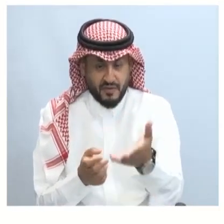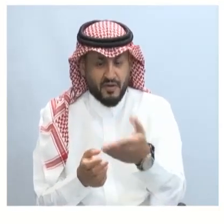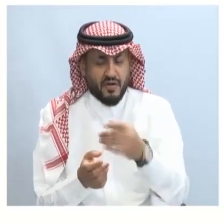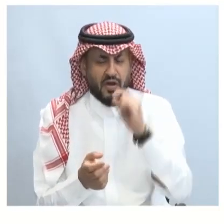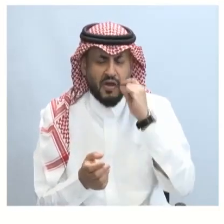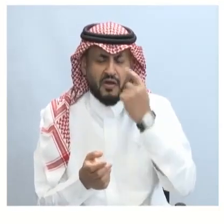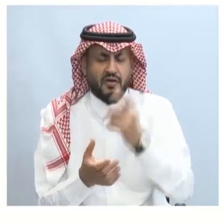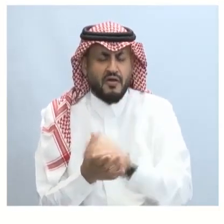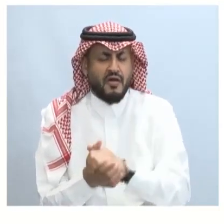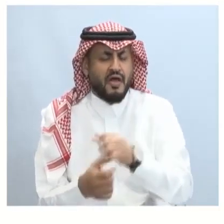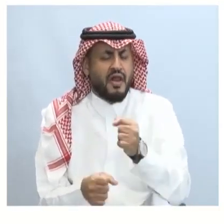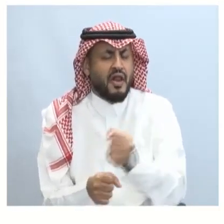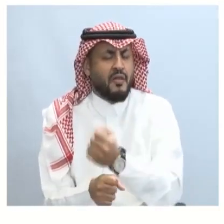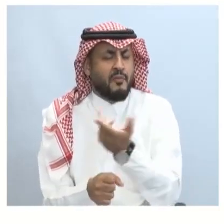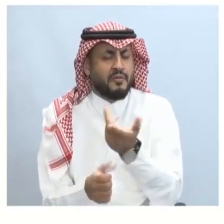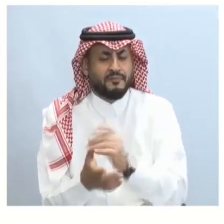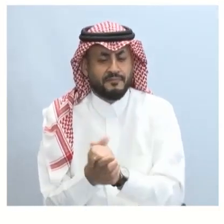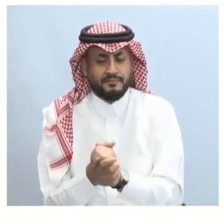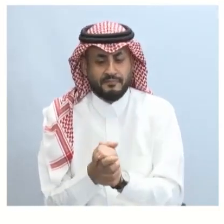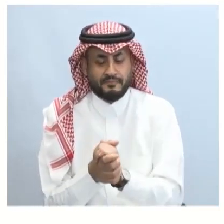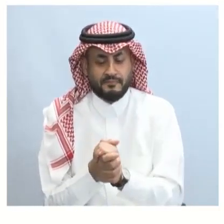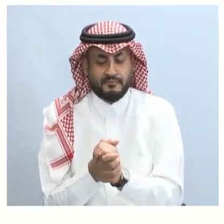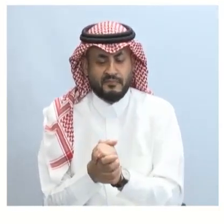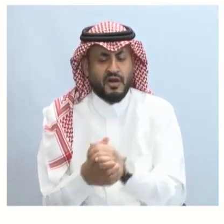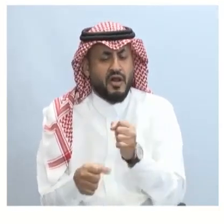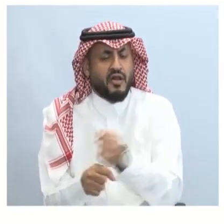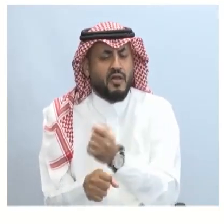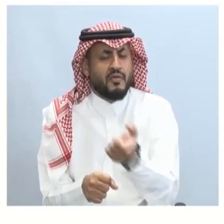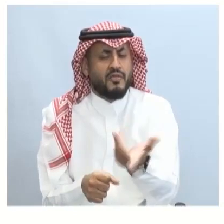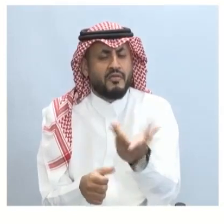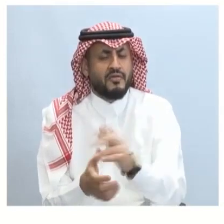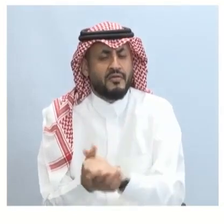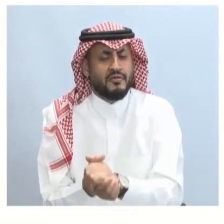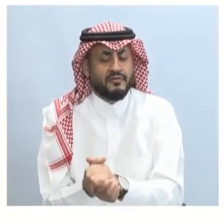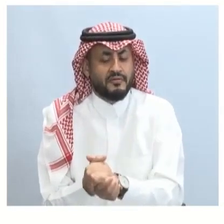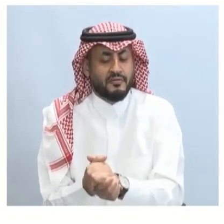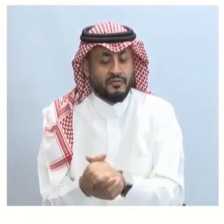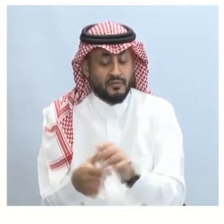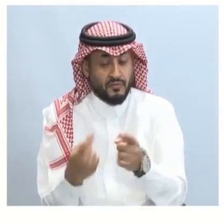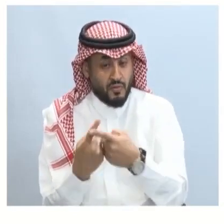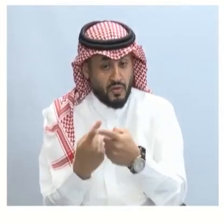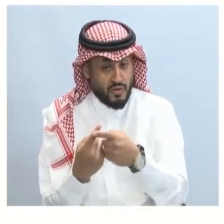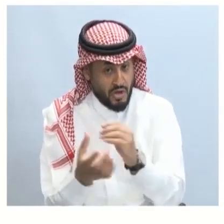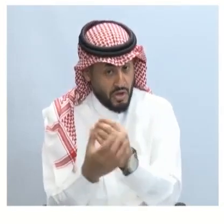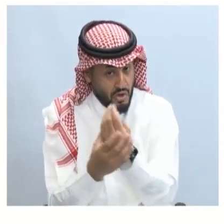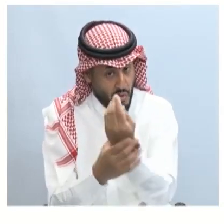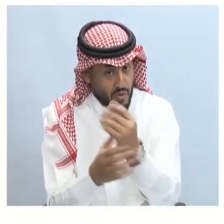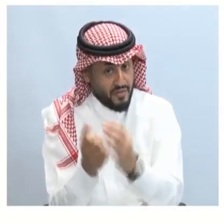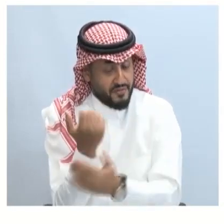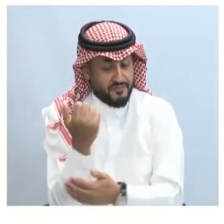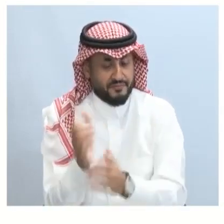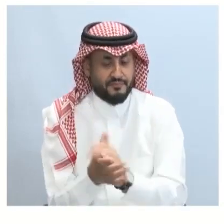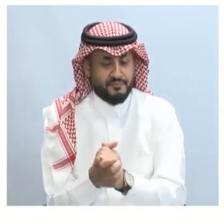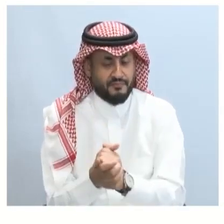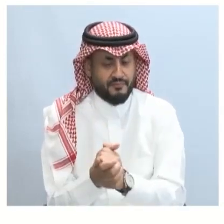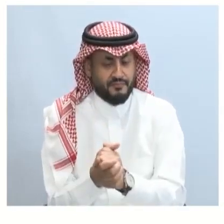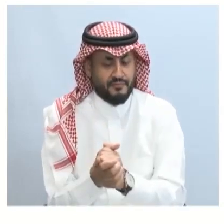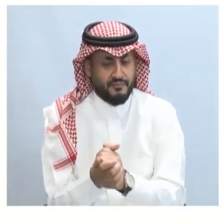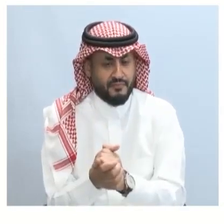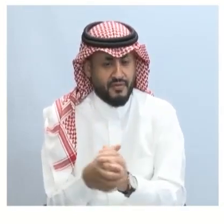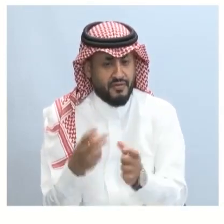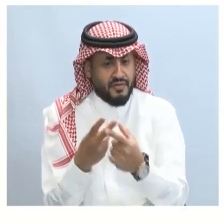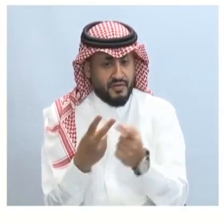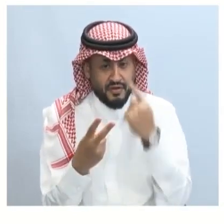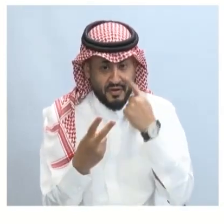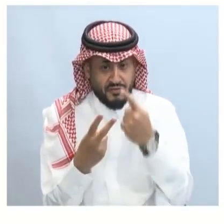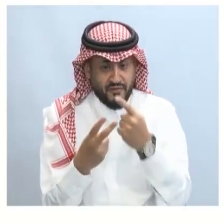يفعلان لاحظوا ماذا يفعلان هذا شاب يتوضا وهذا ربما انه